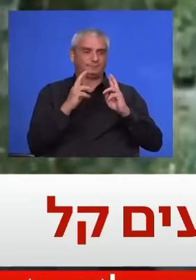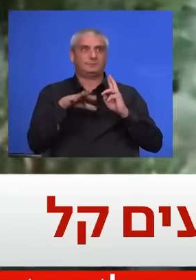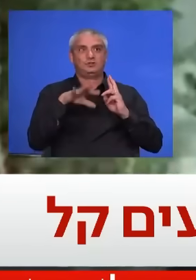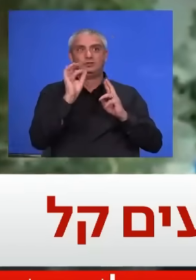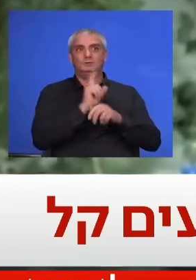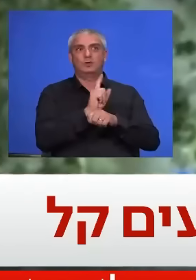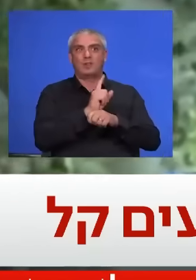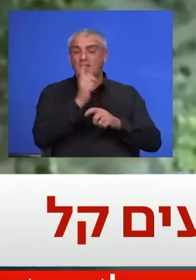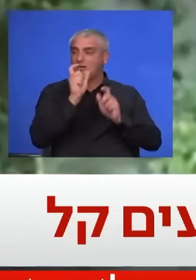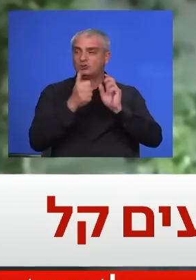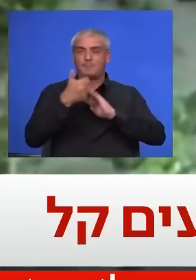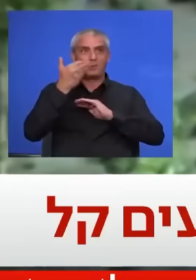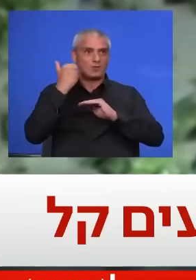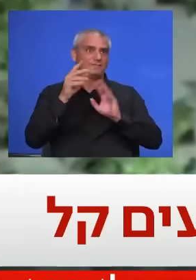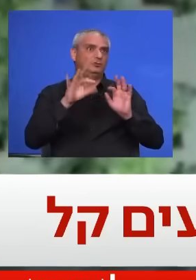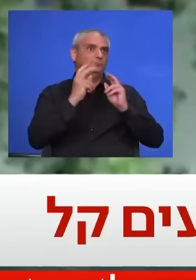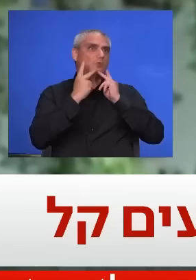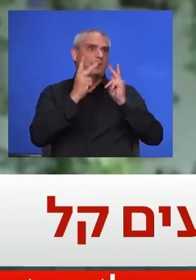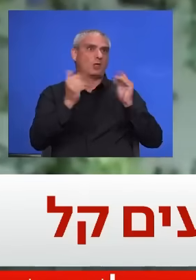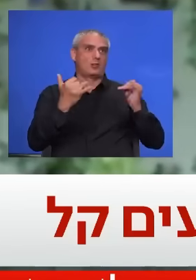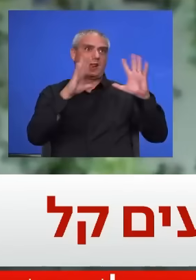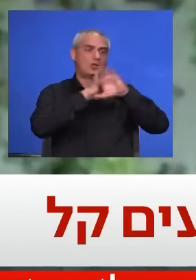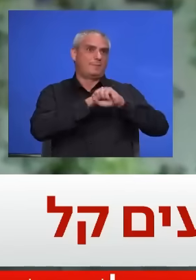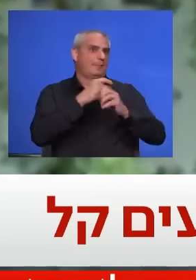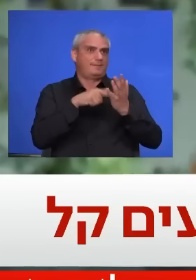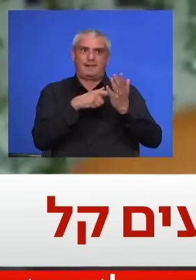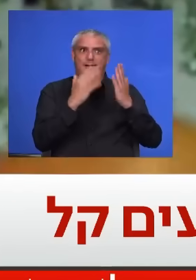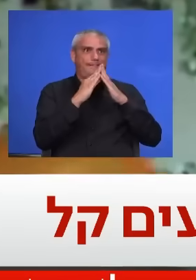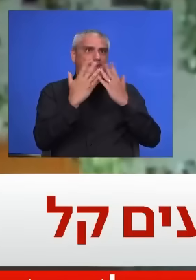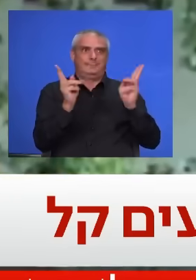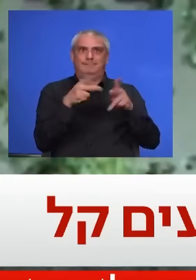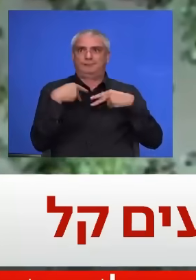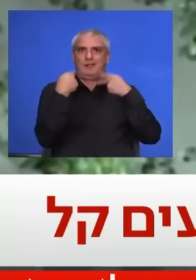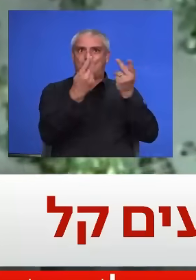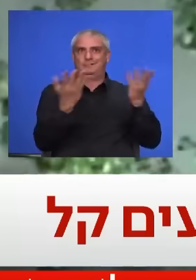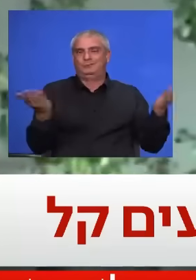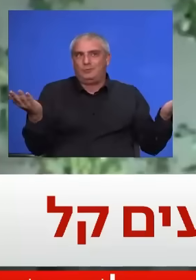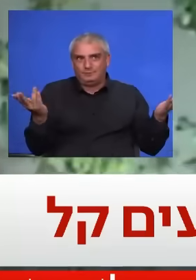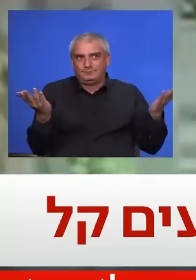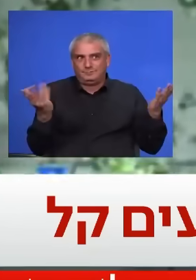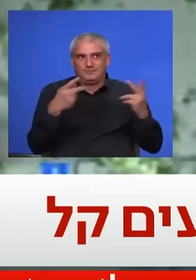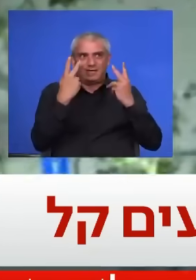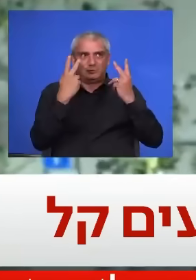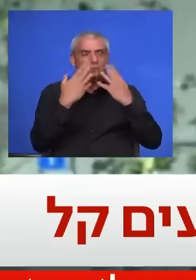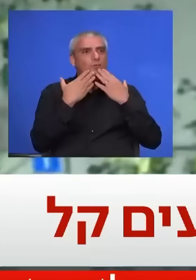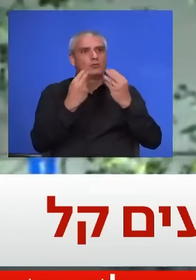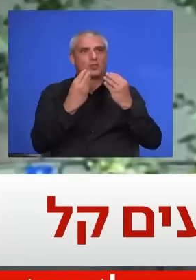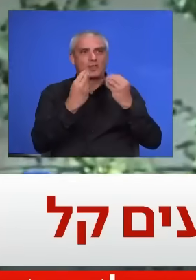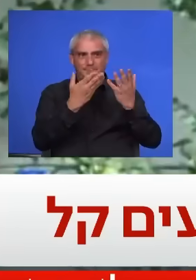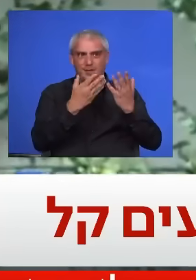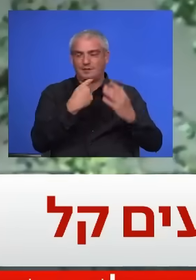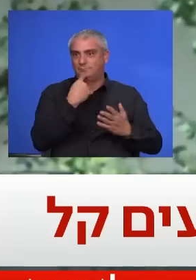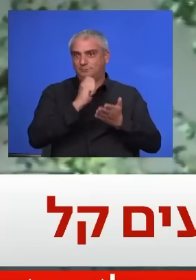לאנשים האלה פתרון ללילה הזה, כי אין בית לחזור אליו, גם זה חשוב. לירן, תודה רבה לך על הדיווח